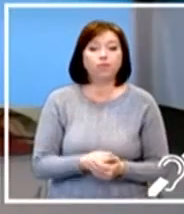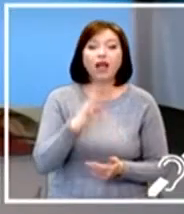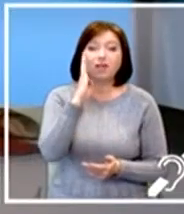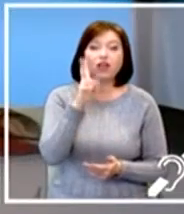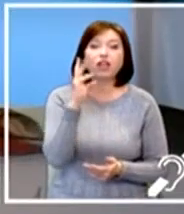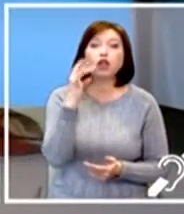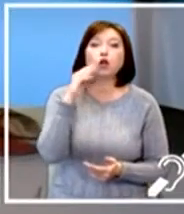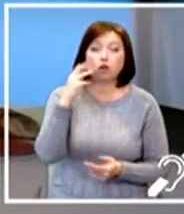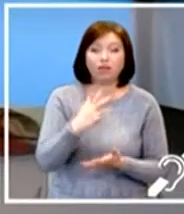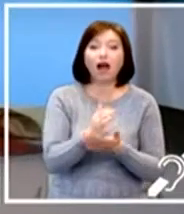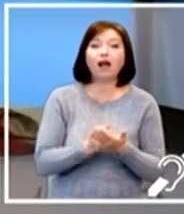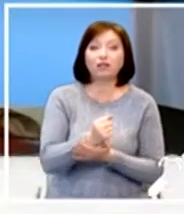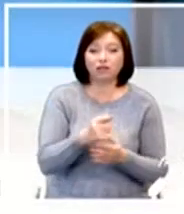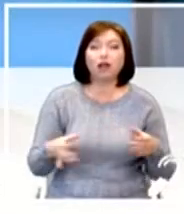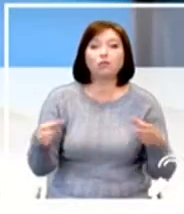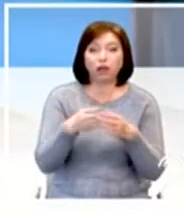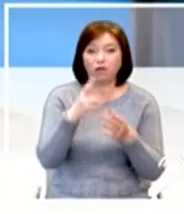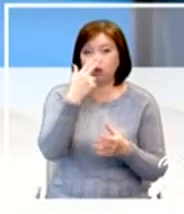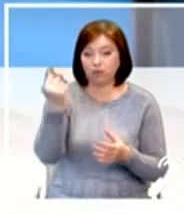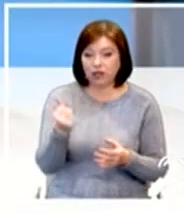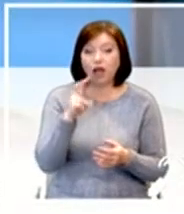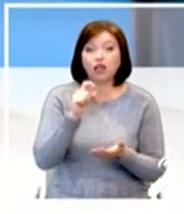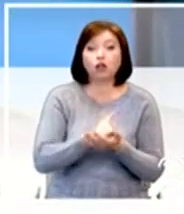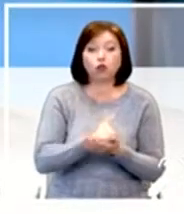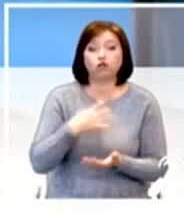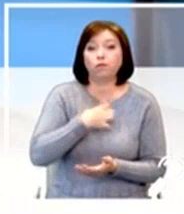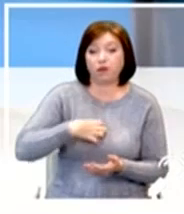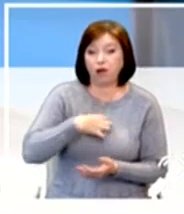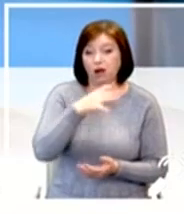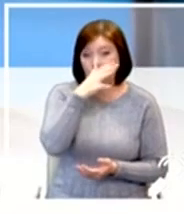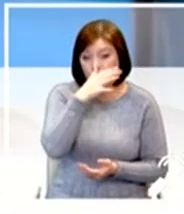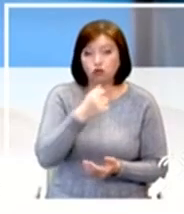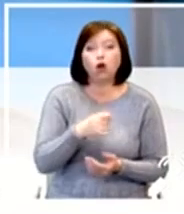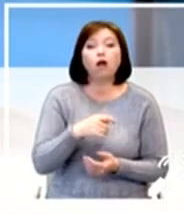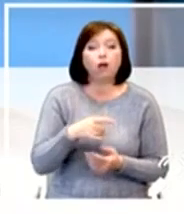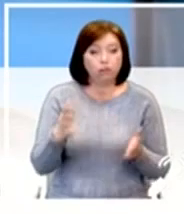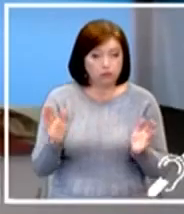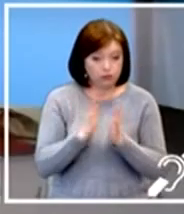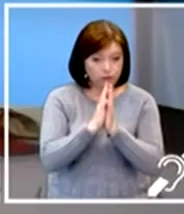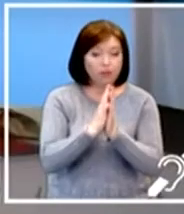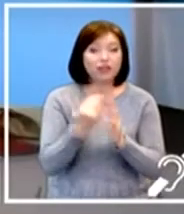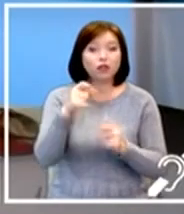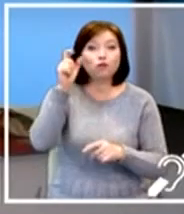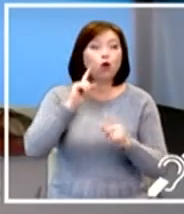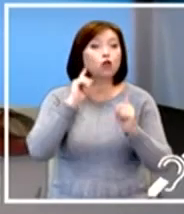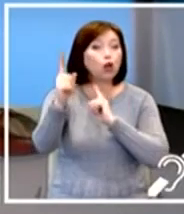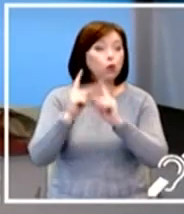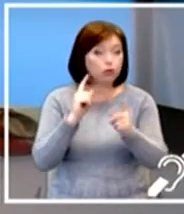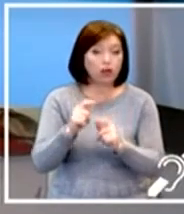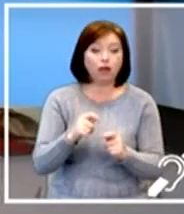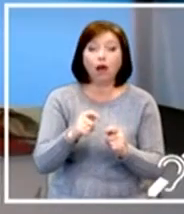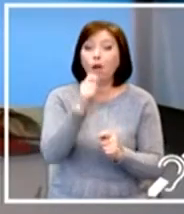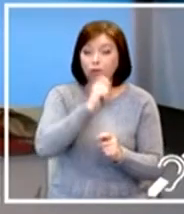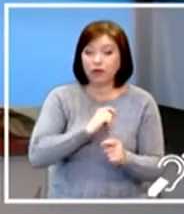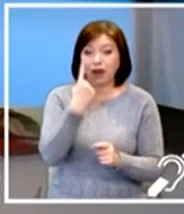Victor Chironda, candidatul platformei Demnitate și Adevăr la funcția de primar al municipiului Chișinău, a îndemnat astăzi trecătorii să doneze câte un